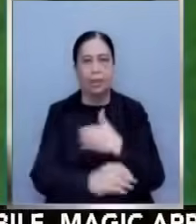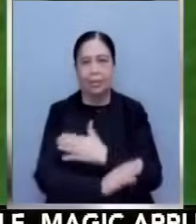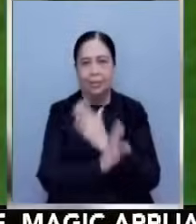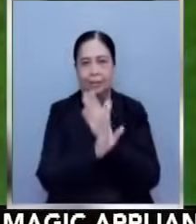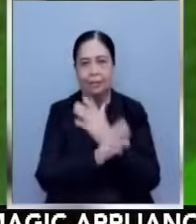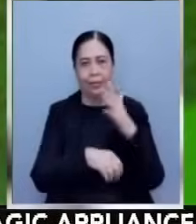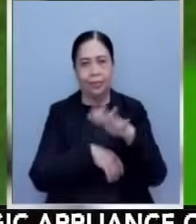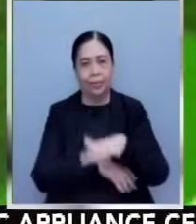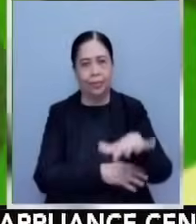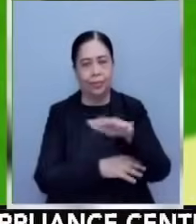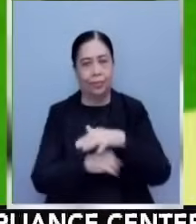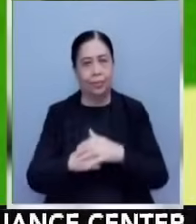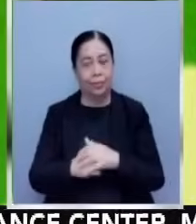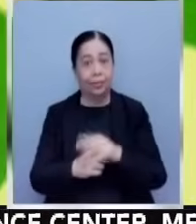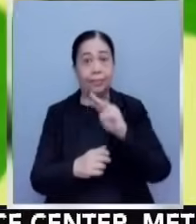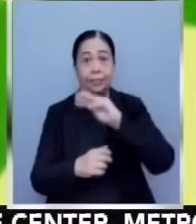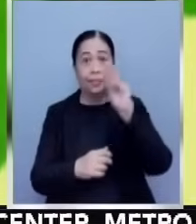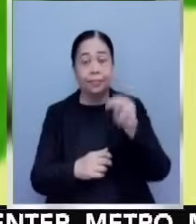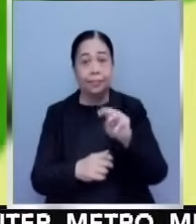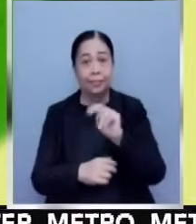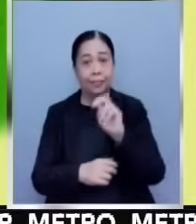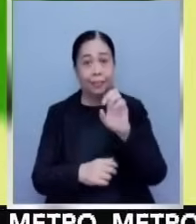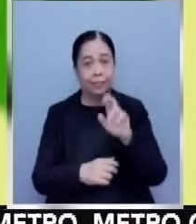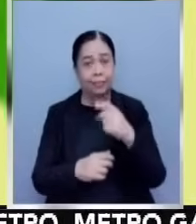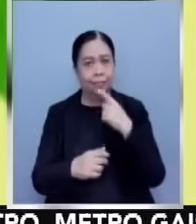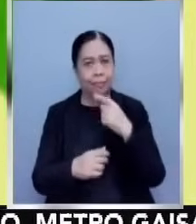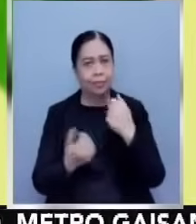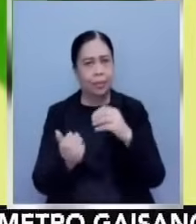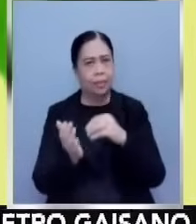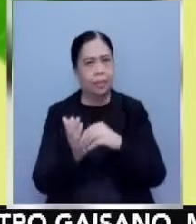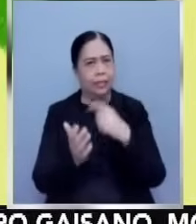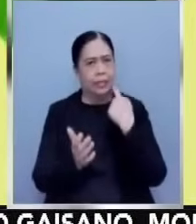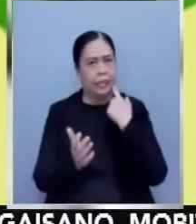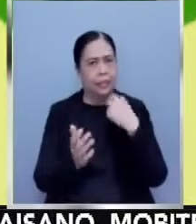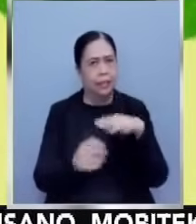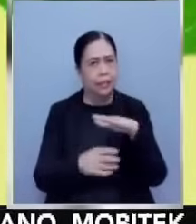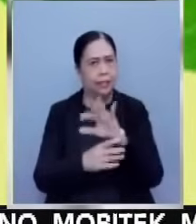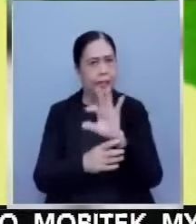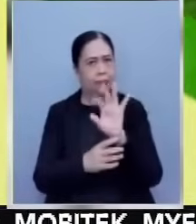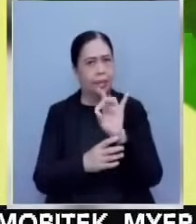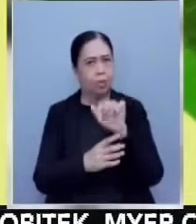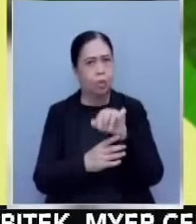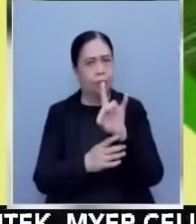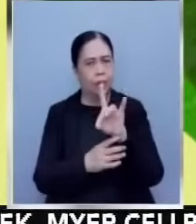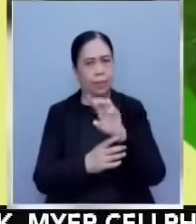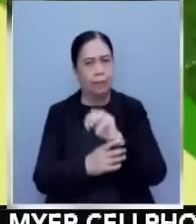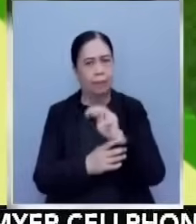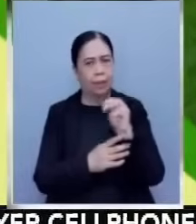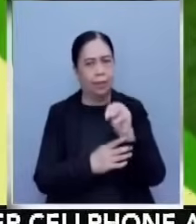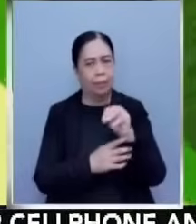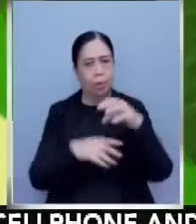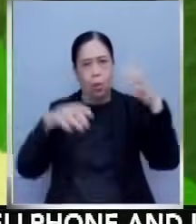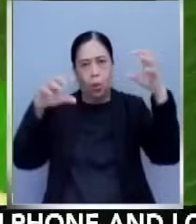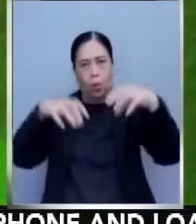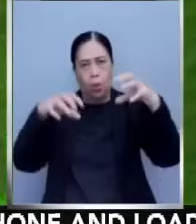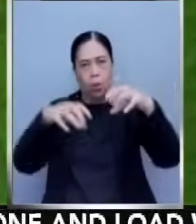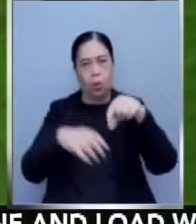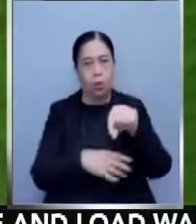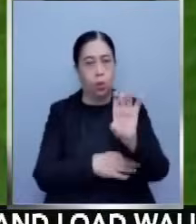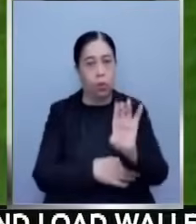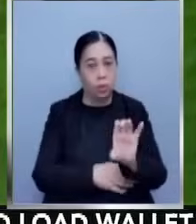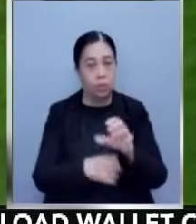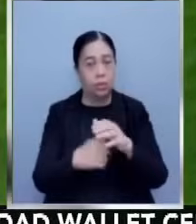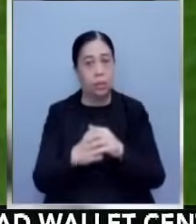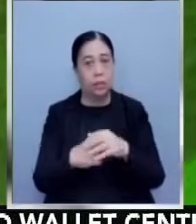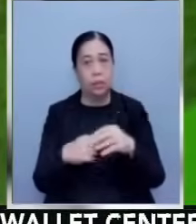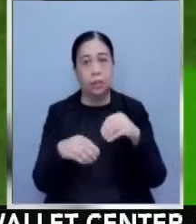Metro Manila naman ayon po sa PAGASA, nakapagtala kanina ng 98.8 millimeters na pag-ulan sa Quezon City. Sa loob lang